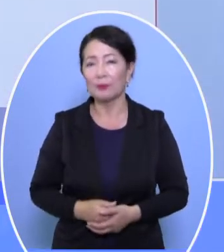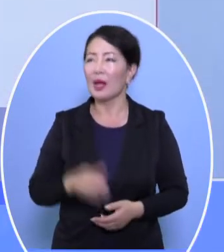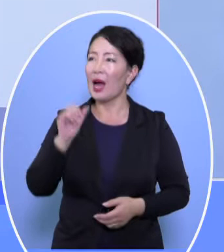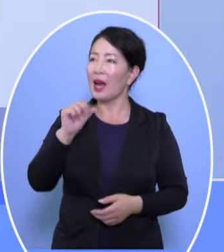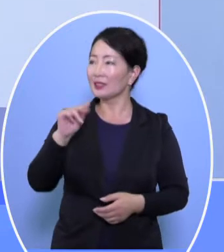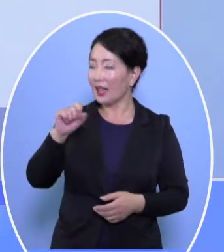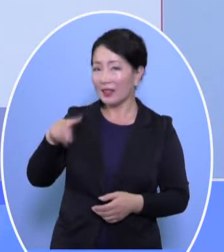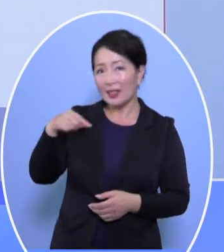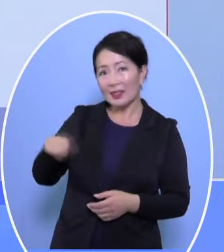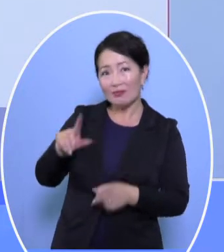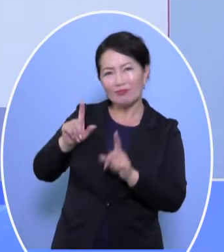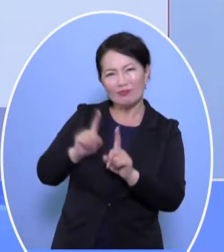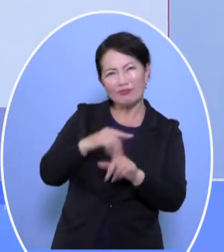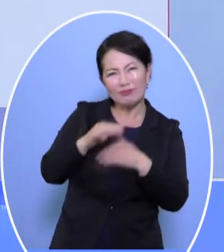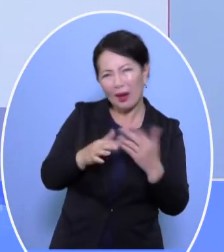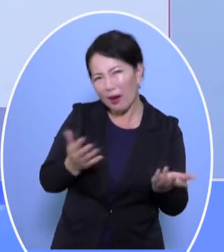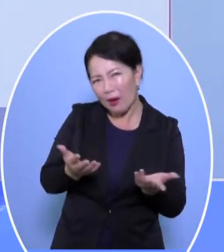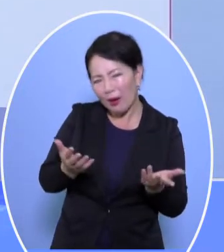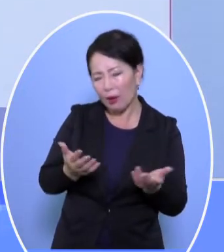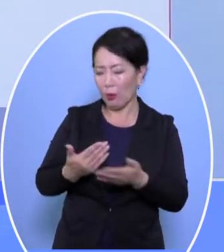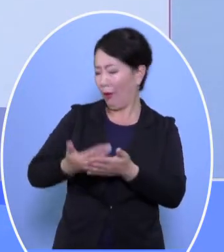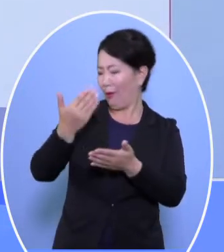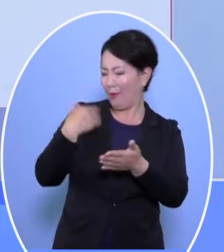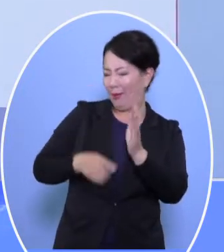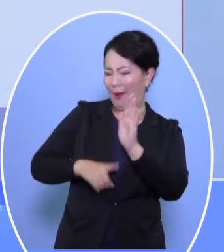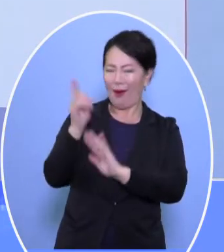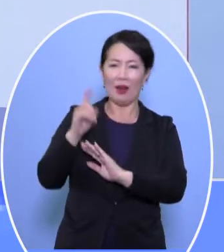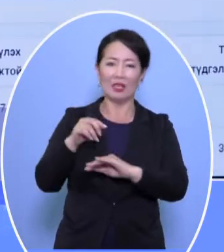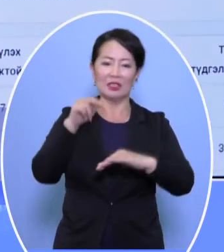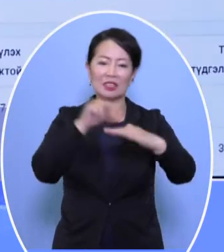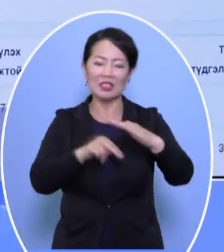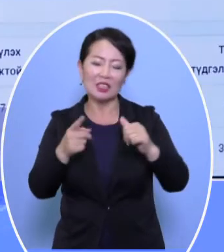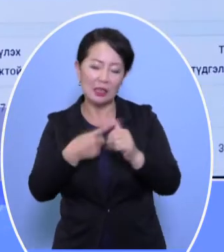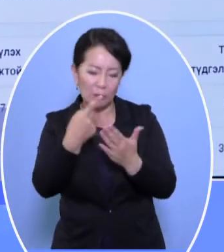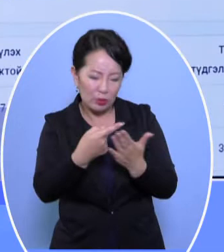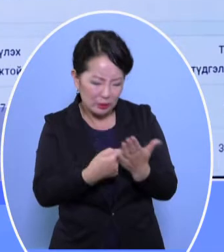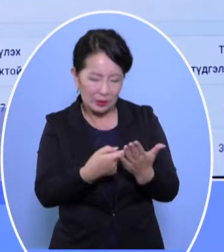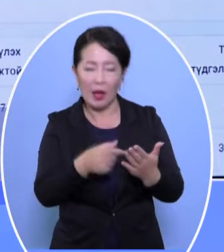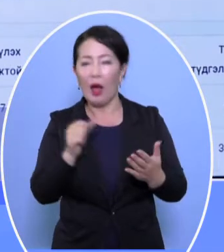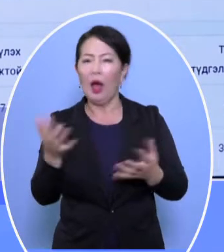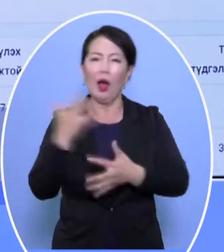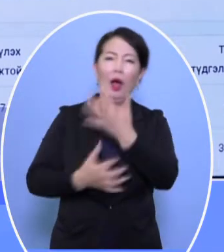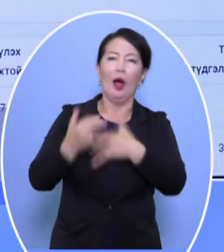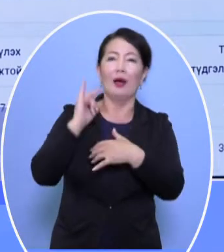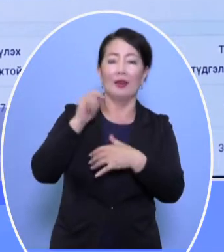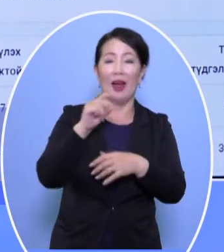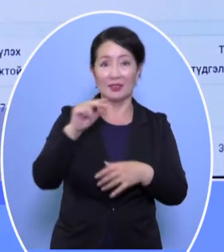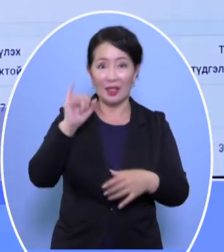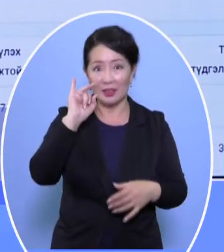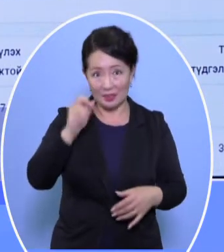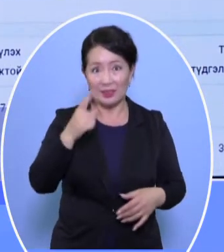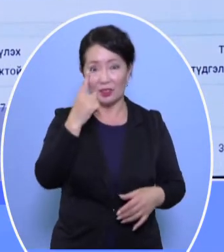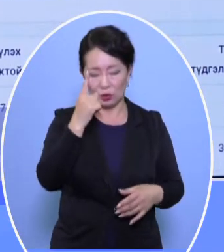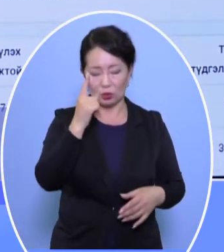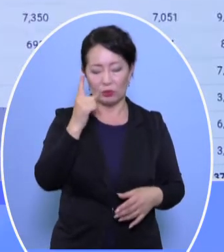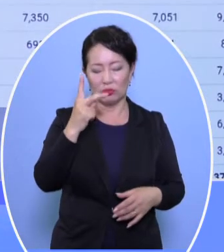За ачааллын хувьд бол анх одоо цэцэрлэгийн бүртгэлийг эхлэхэд бол систем бол ачаалал өндөртэй байсан. Эхний